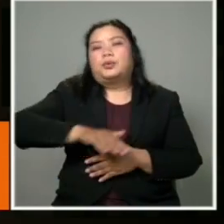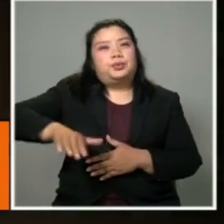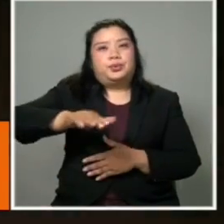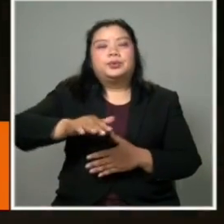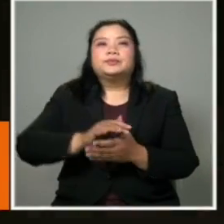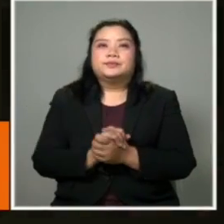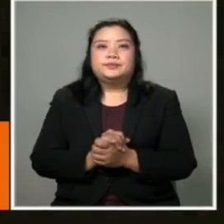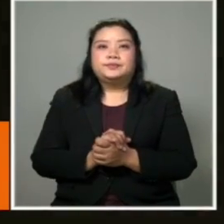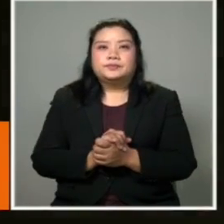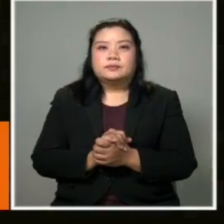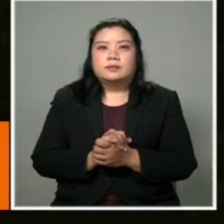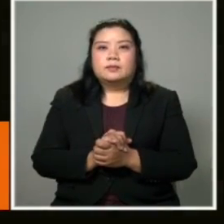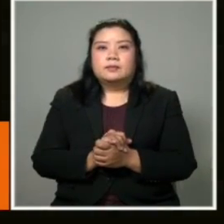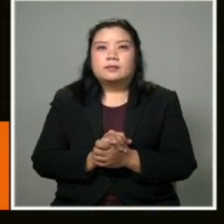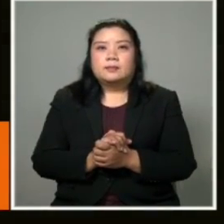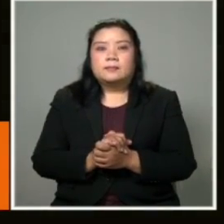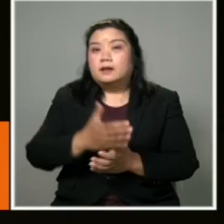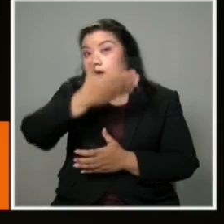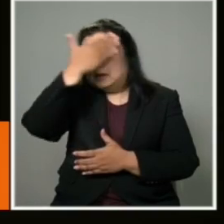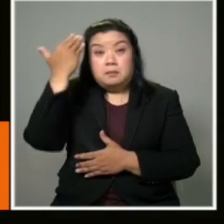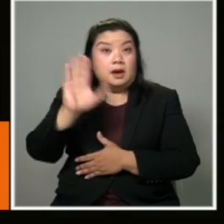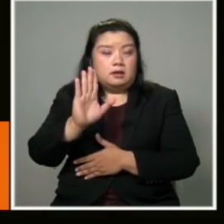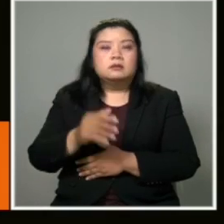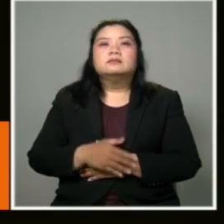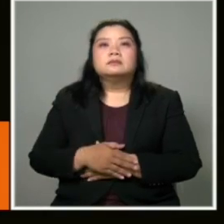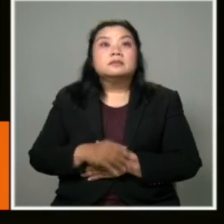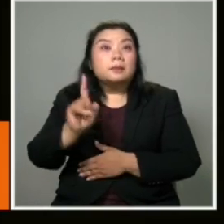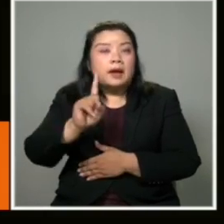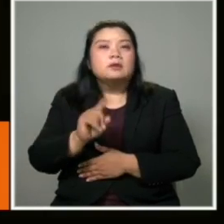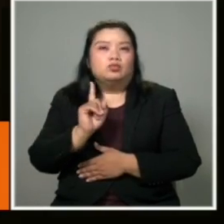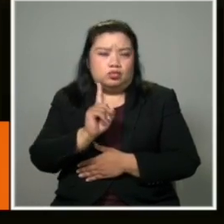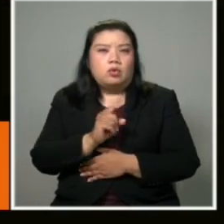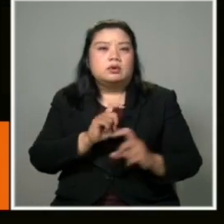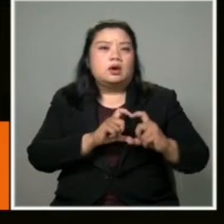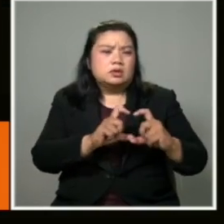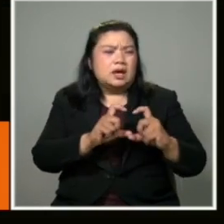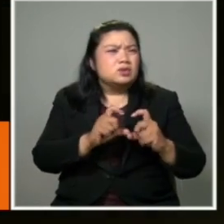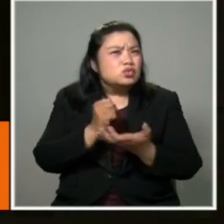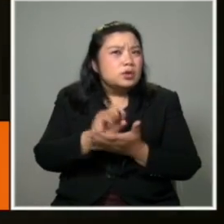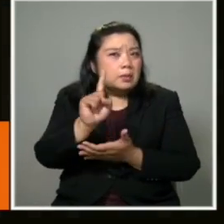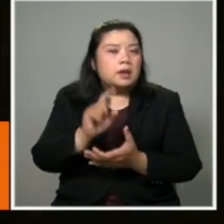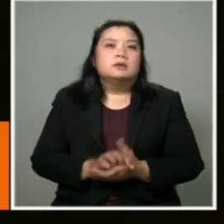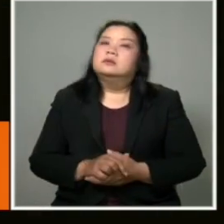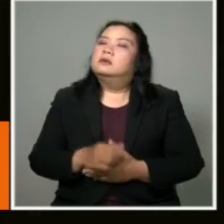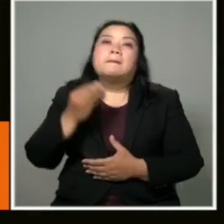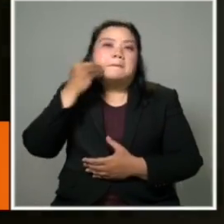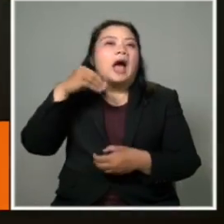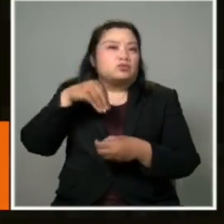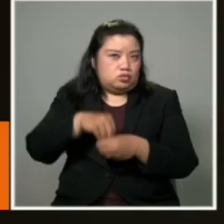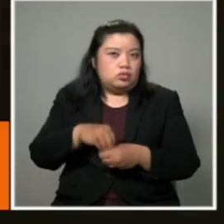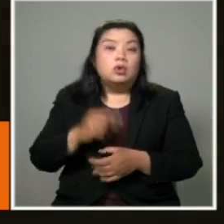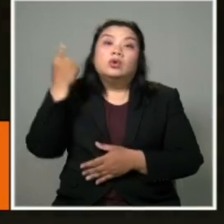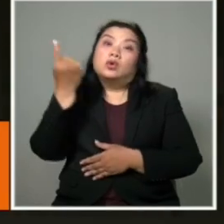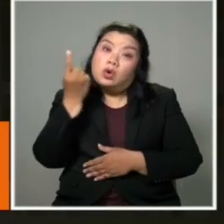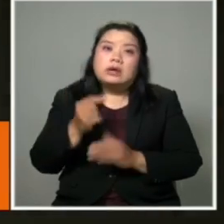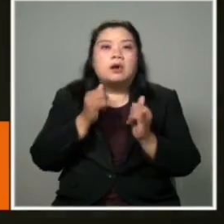นะครับแต่ว่าอย่าลืมนะนอกเหนือจากเสียงปรบมือแล้ว1 วิธีที่จะให้กำลังใจคุณหมอคุณพยาบาลได้ดีที่สุดก็คือการหยุดอยู่บ้านนั่นเองนะครับ